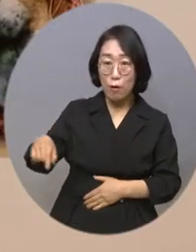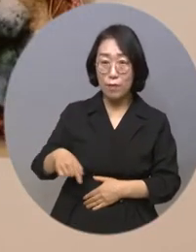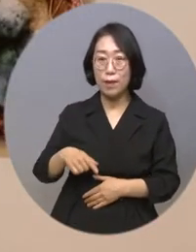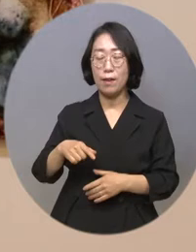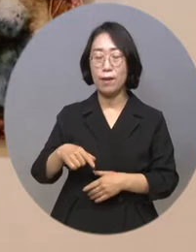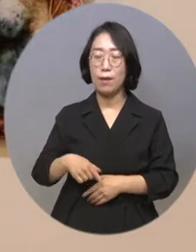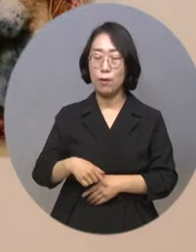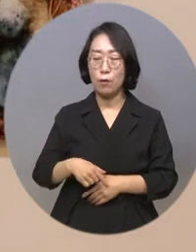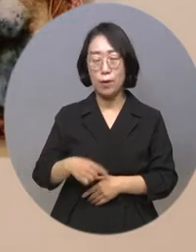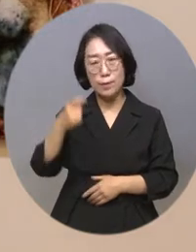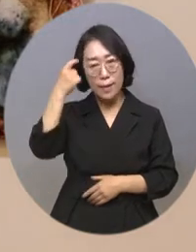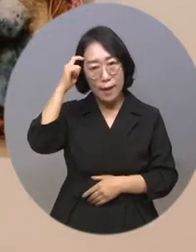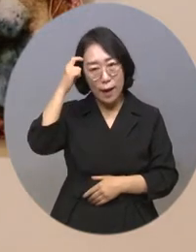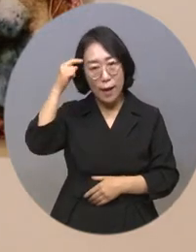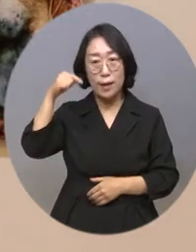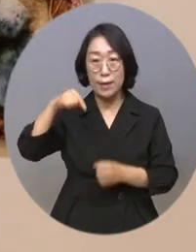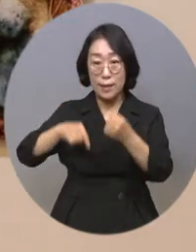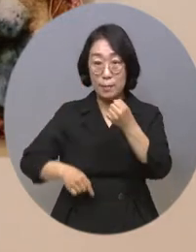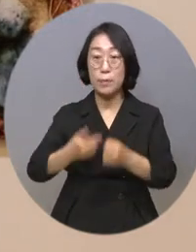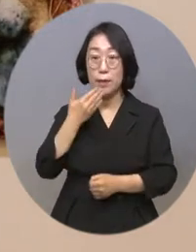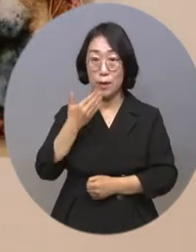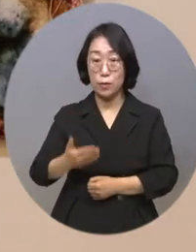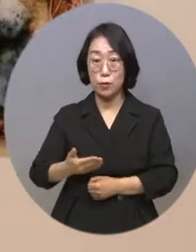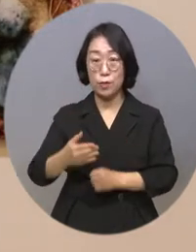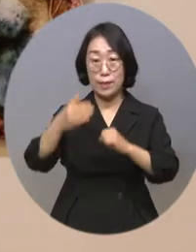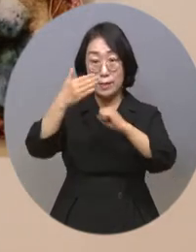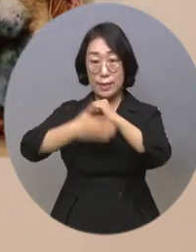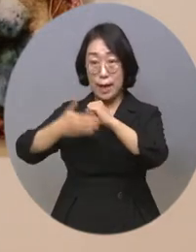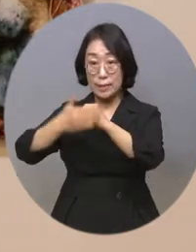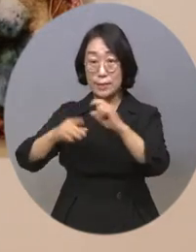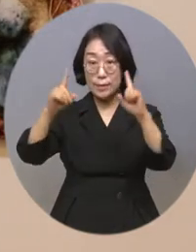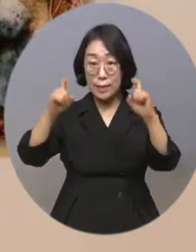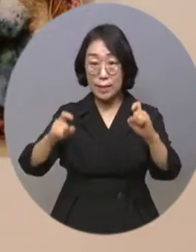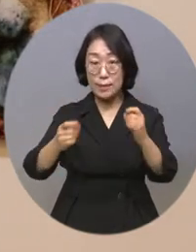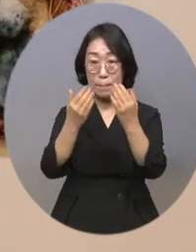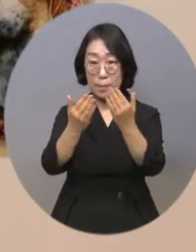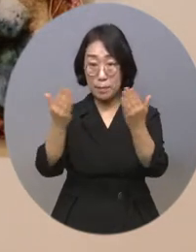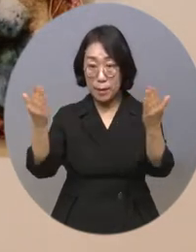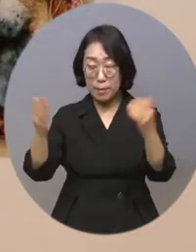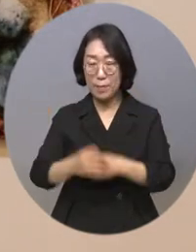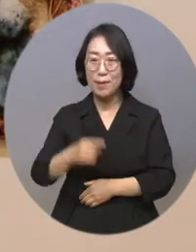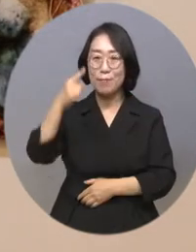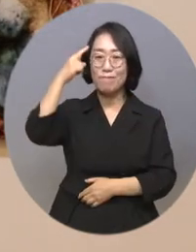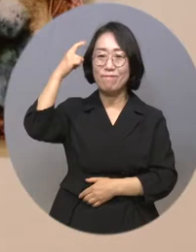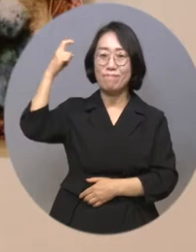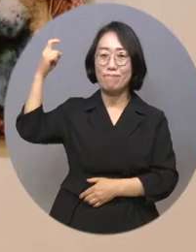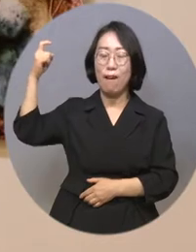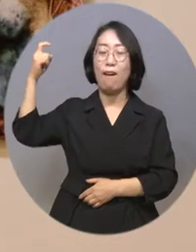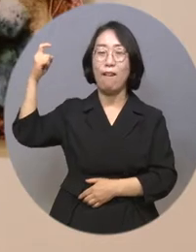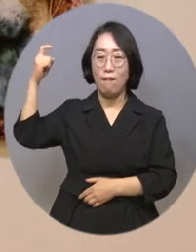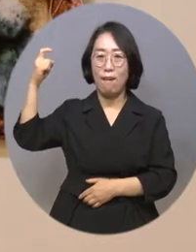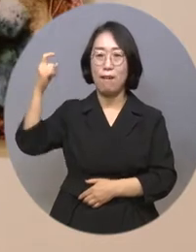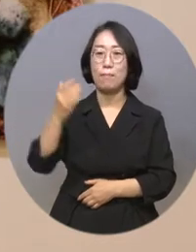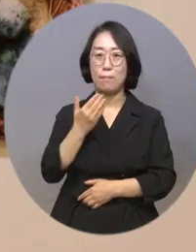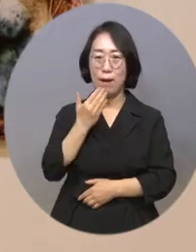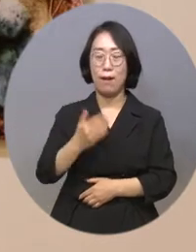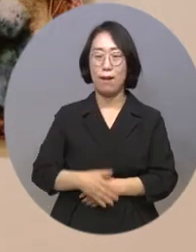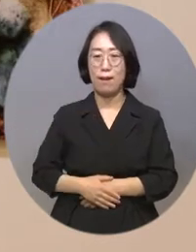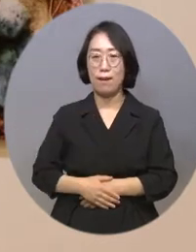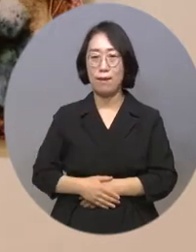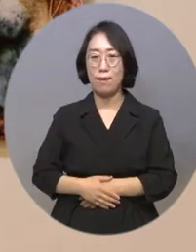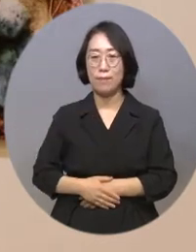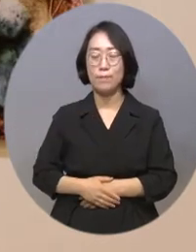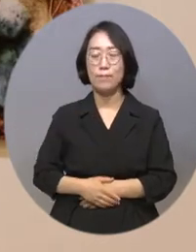다시 한번 돌아보게 하는 사진전이 관람객들에게 한껏 상상의 날개를 펼쳐주고 있습니다.